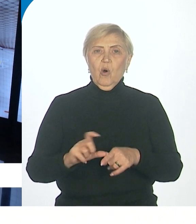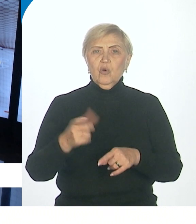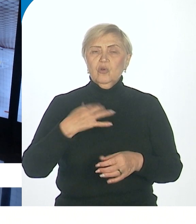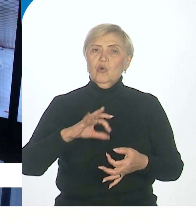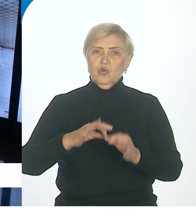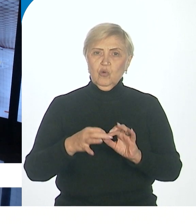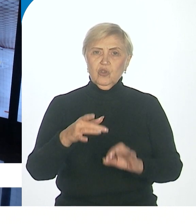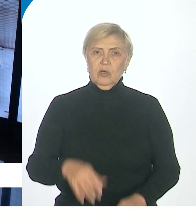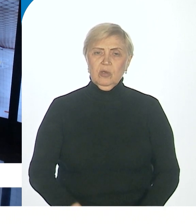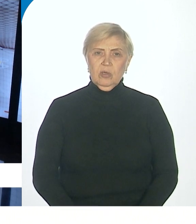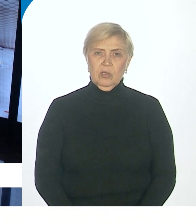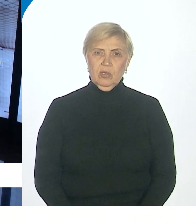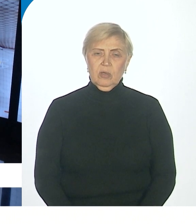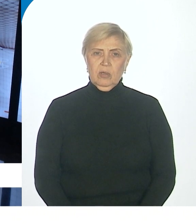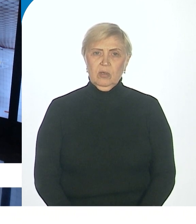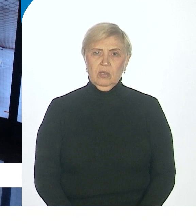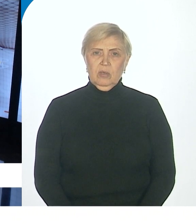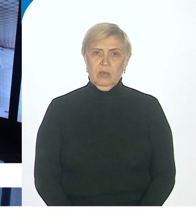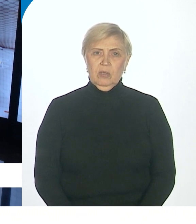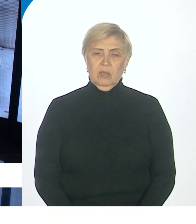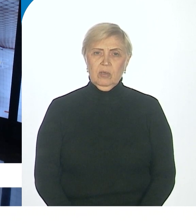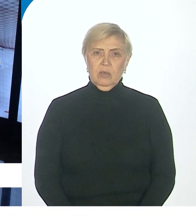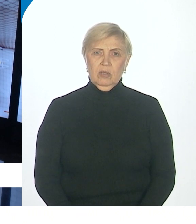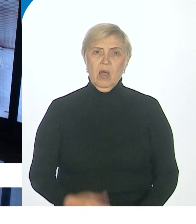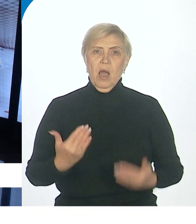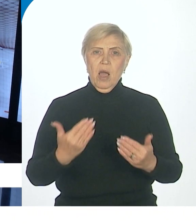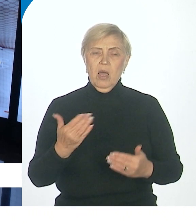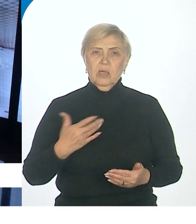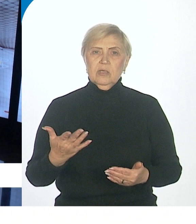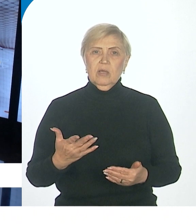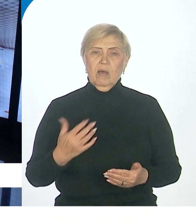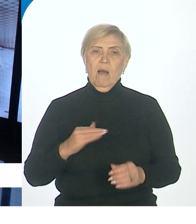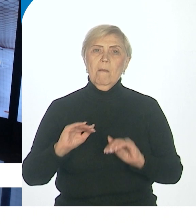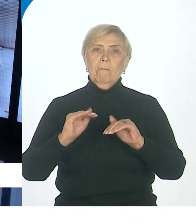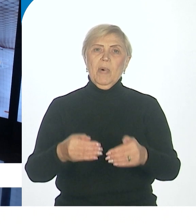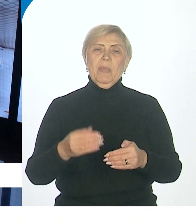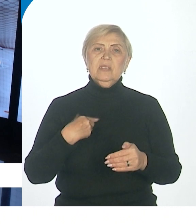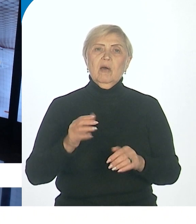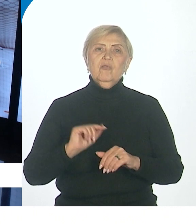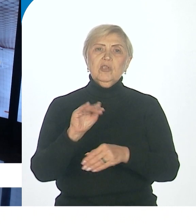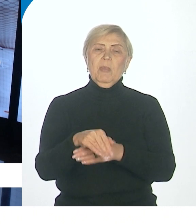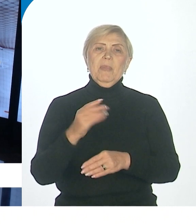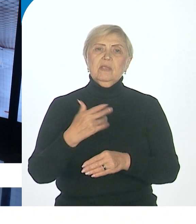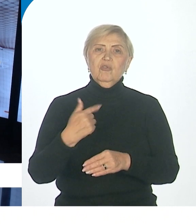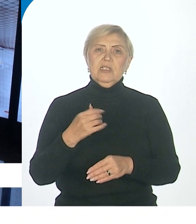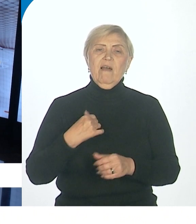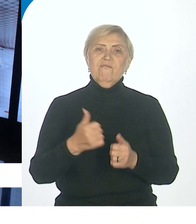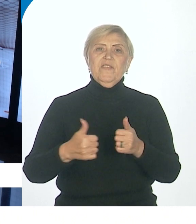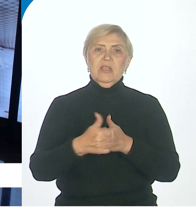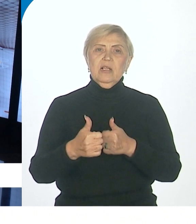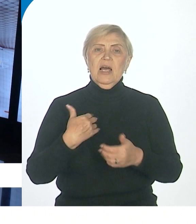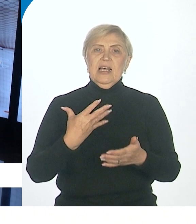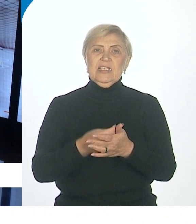Слушайте, все классно, но при этом как будто бы, поправьте, если не прав, финал выходит с каким-то конкретным проектом будто бы. Да,